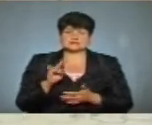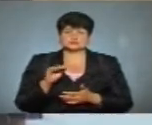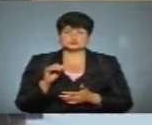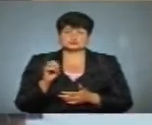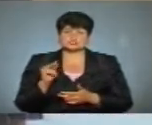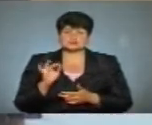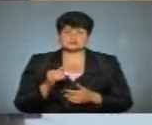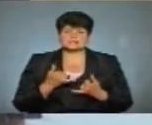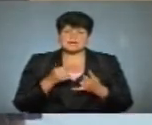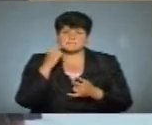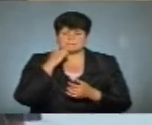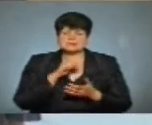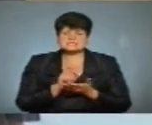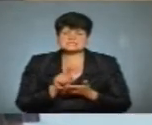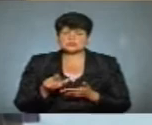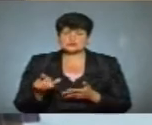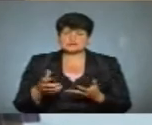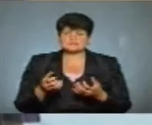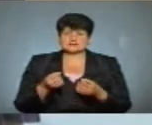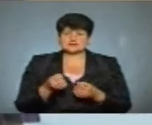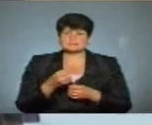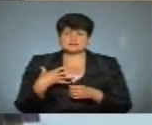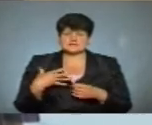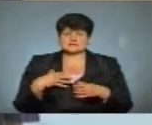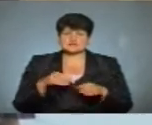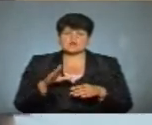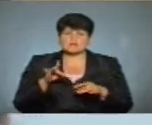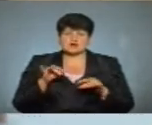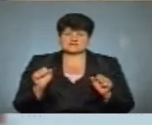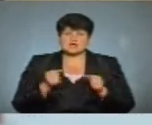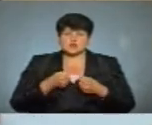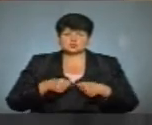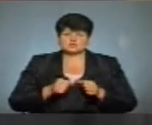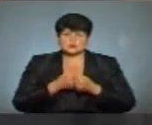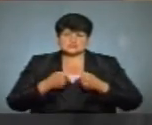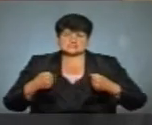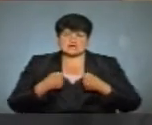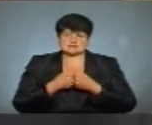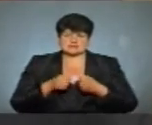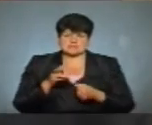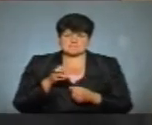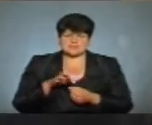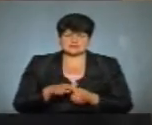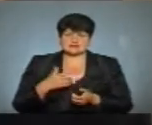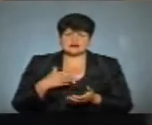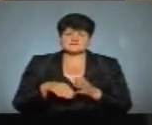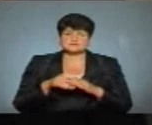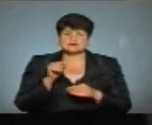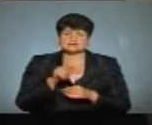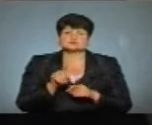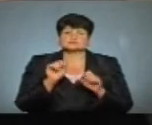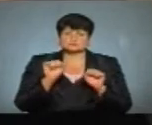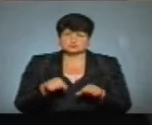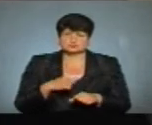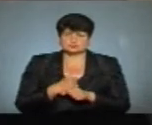для пенсіонерів обрала 15 вправ на гнучкість, баланс і розтягнення м'язів. Я вибираю ті асани, які б вони могли